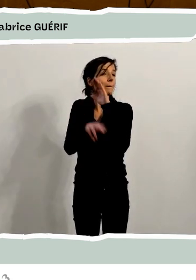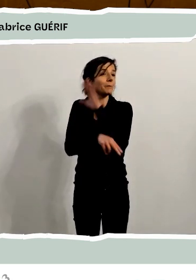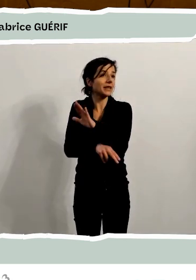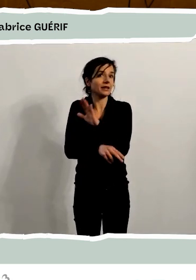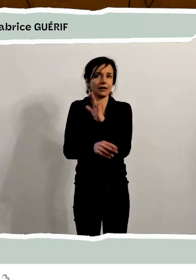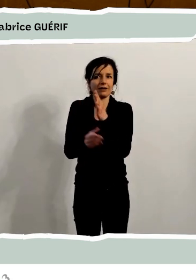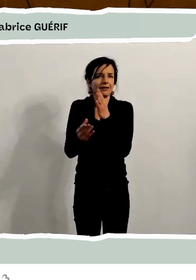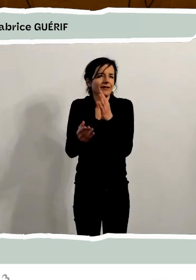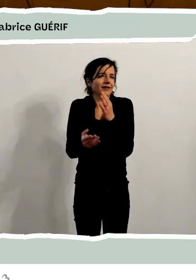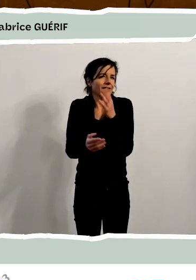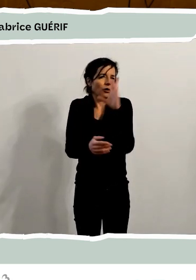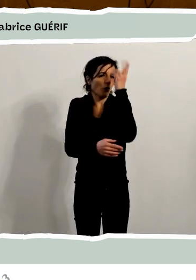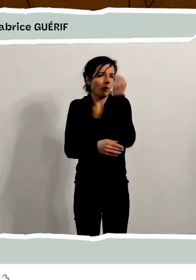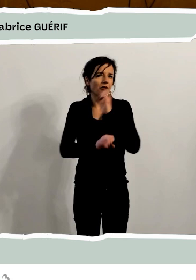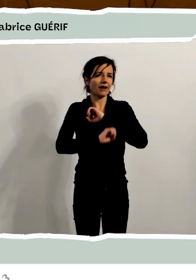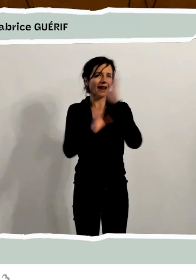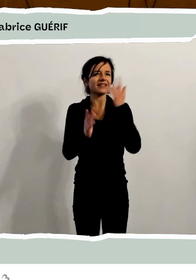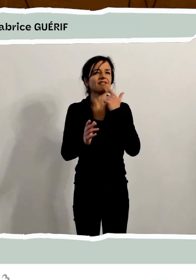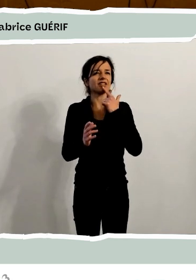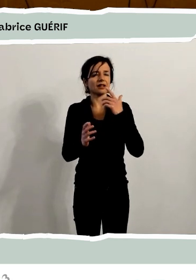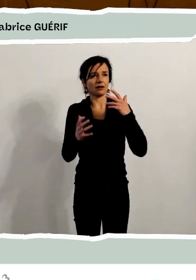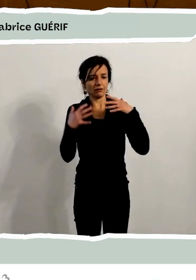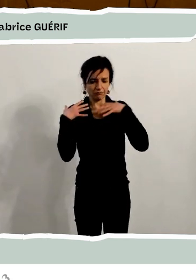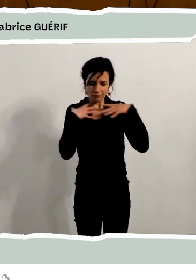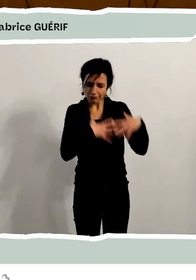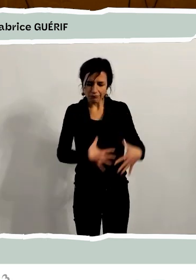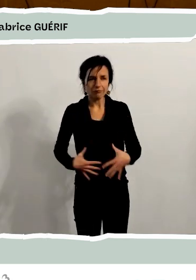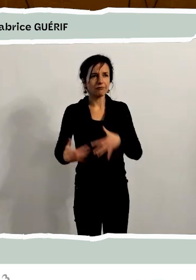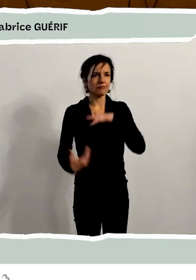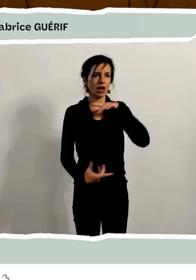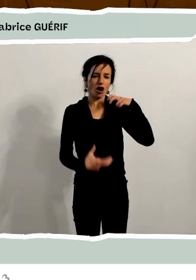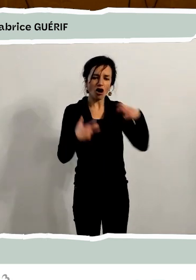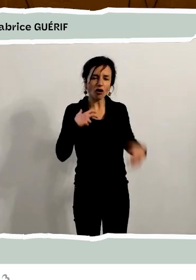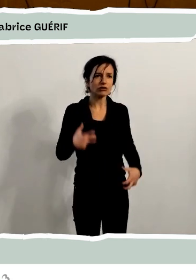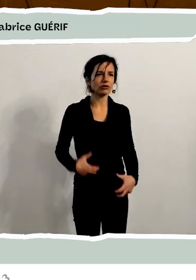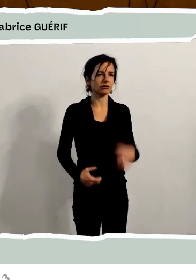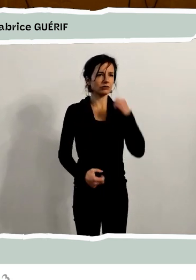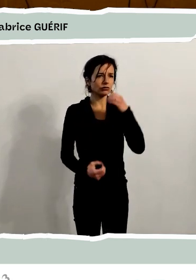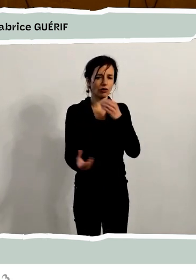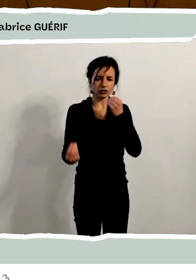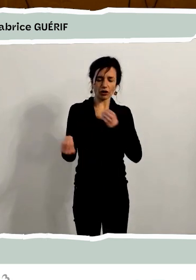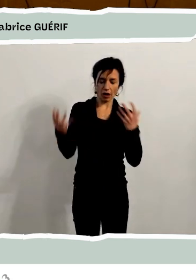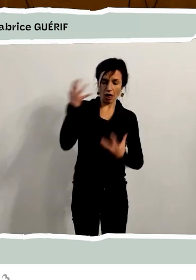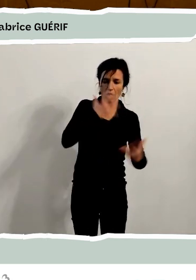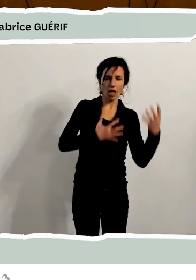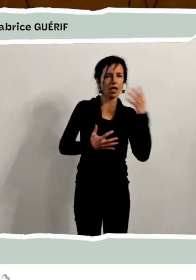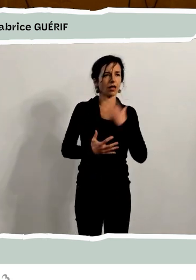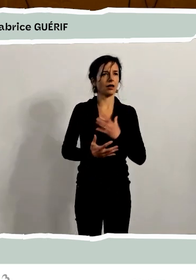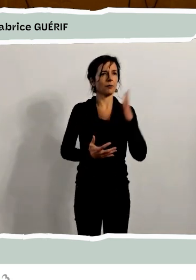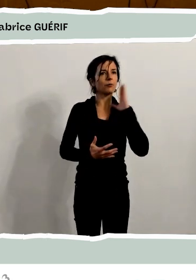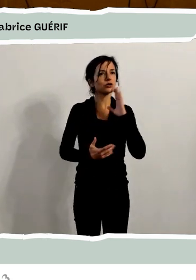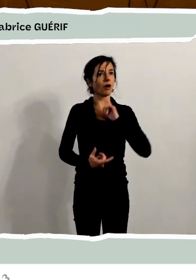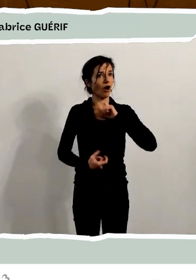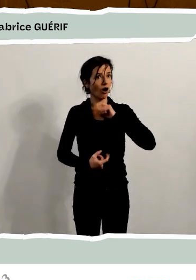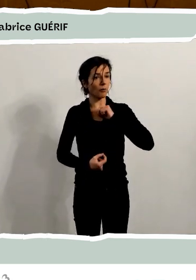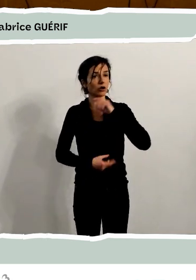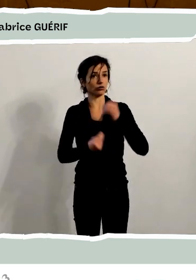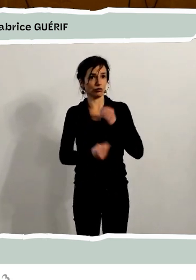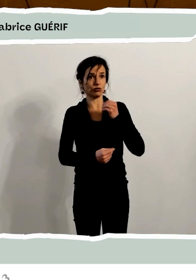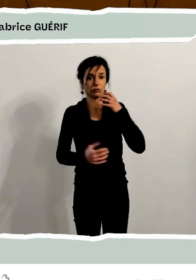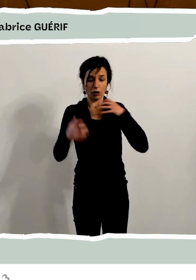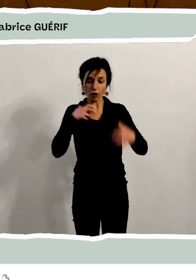glandes. Des glandes, on en a un certain nombre au sein de notre corps qui ont besoin d'hormones pour fonctionner ou qui produisent